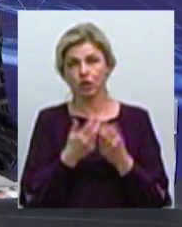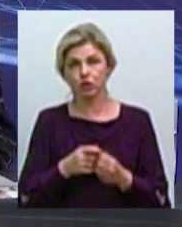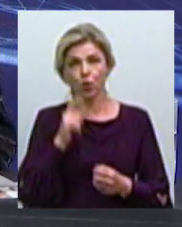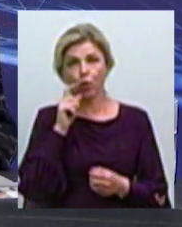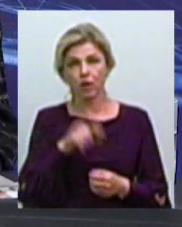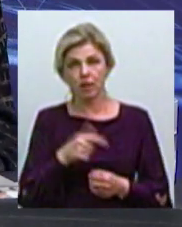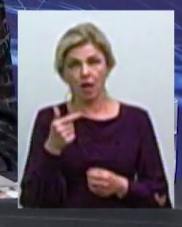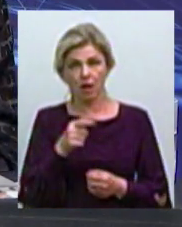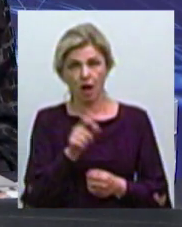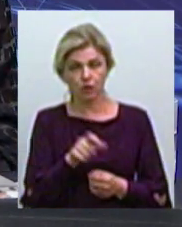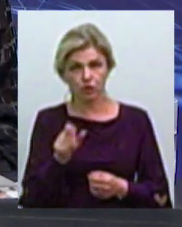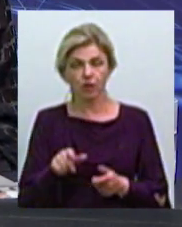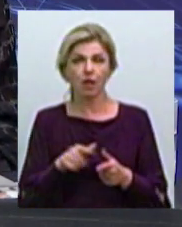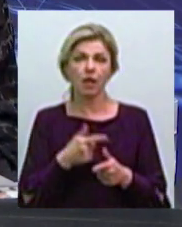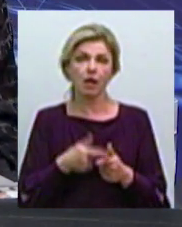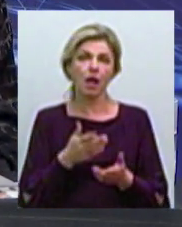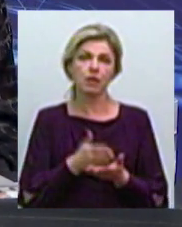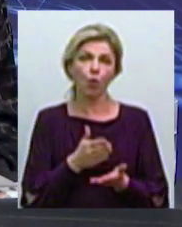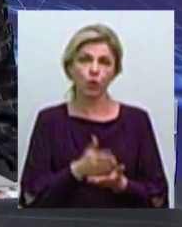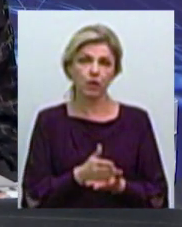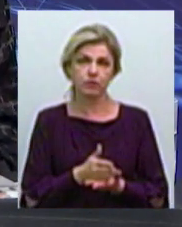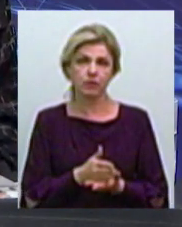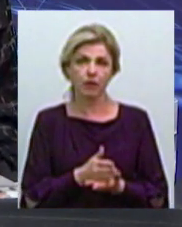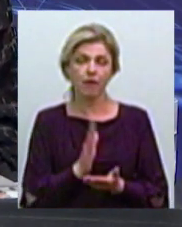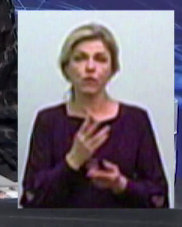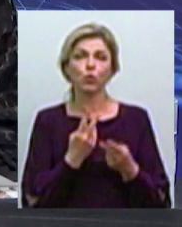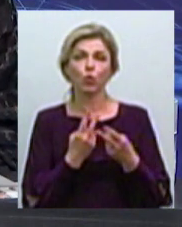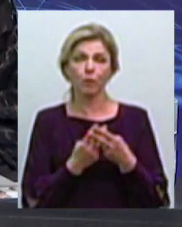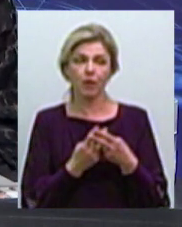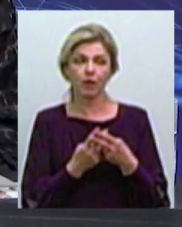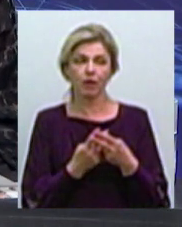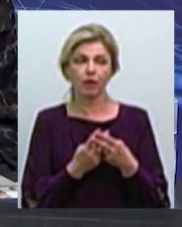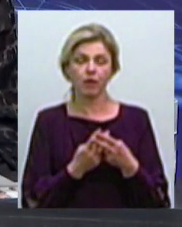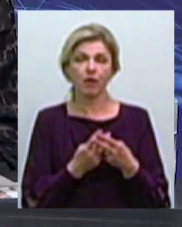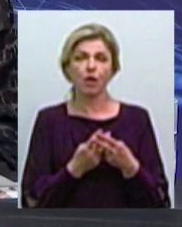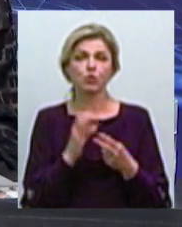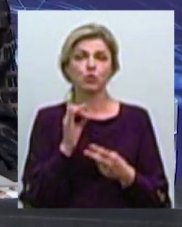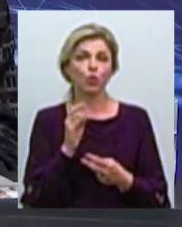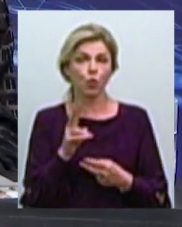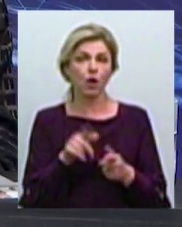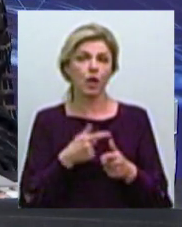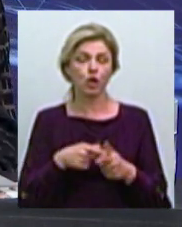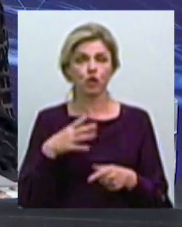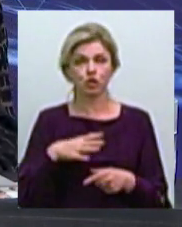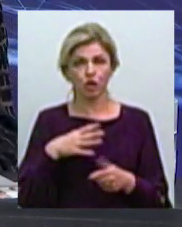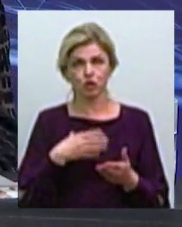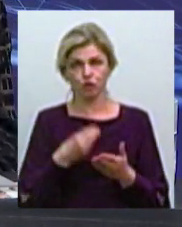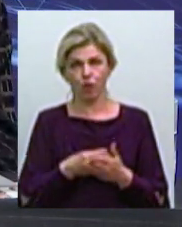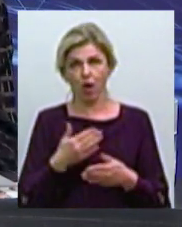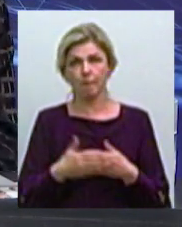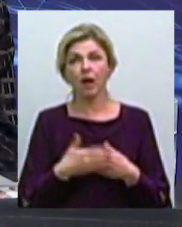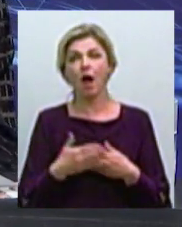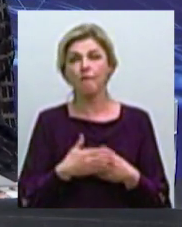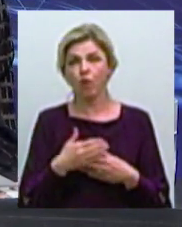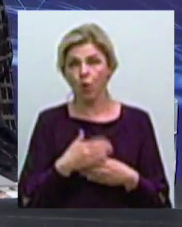граждан, которые или находятся в тюрьме, отбывают срок, или ожидают своих приговоров.